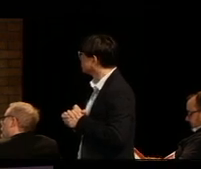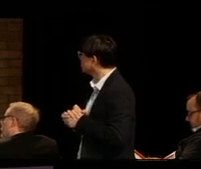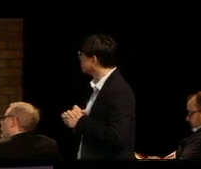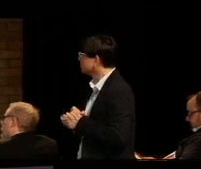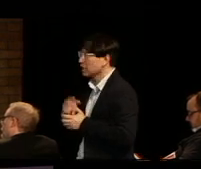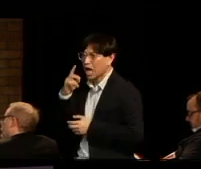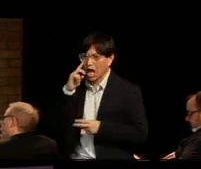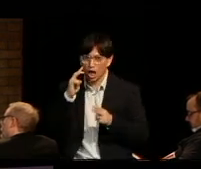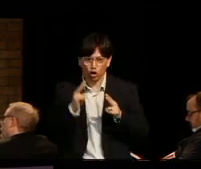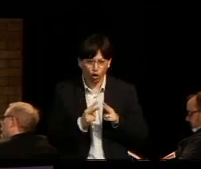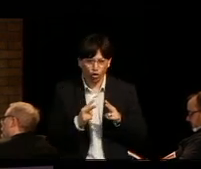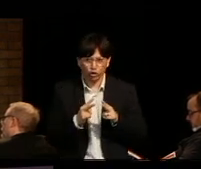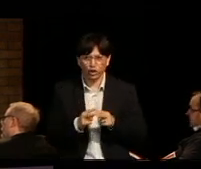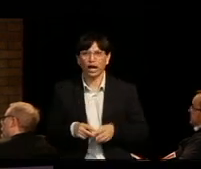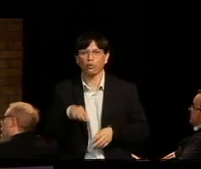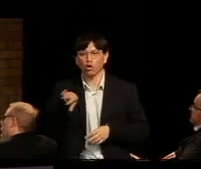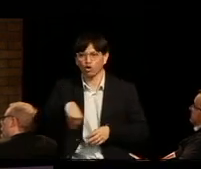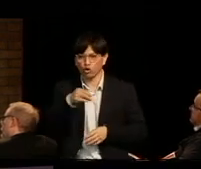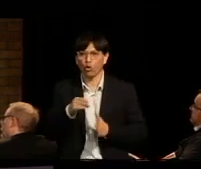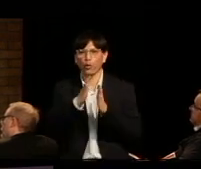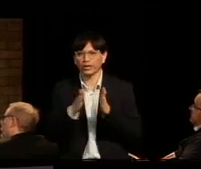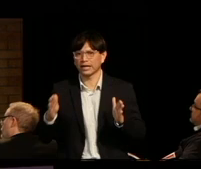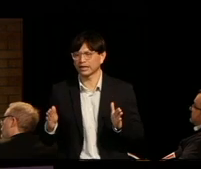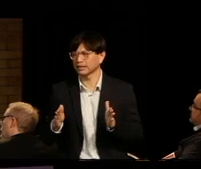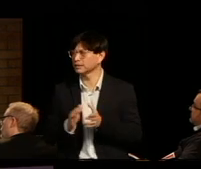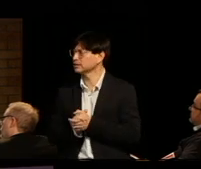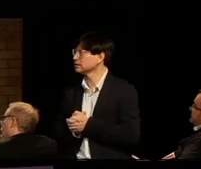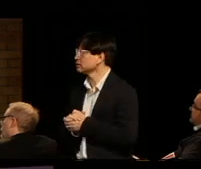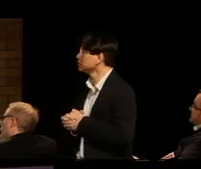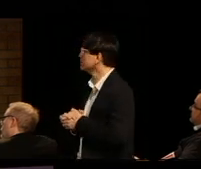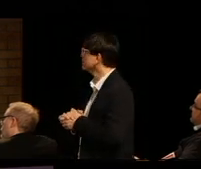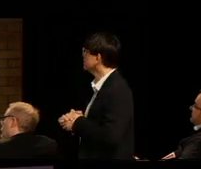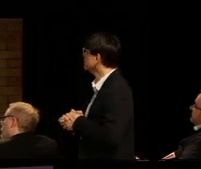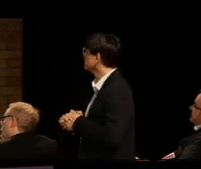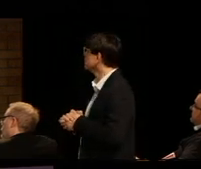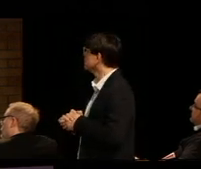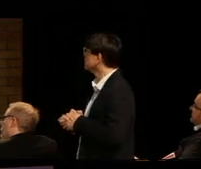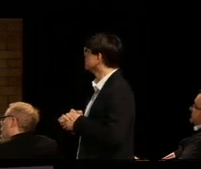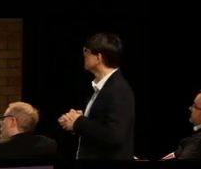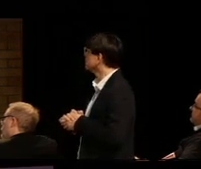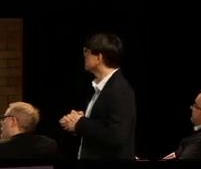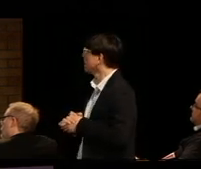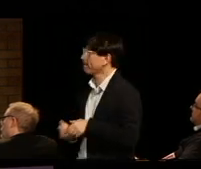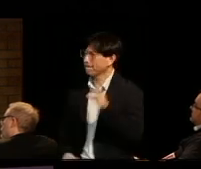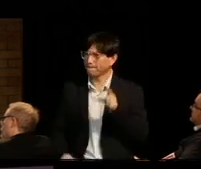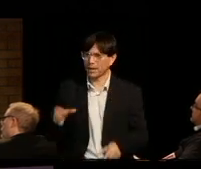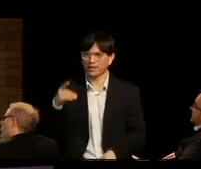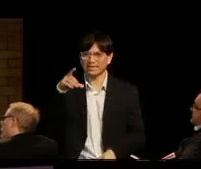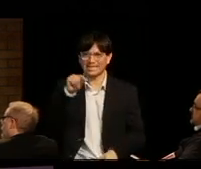incontriamo nella catechesi quindi DSA